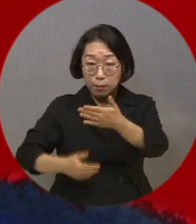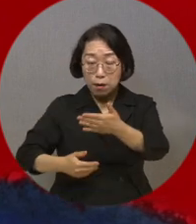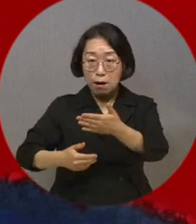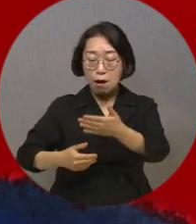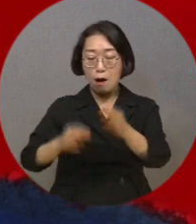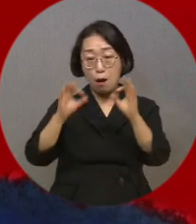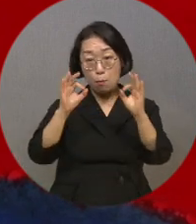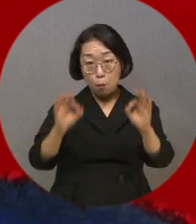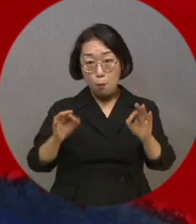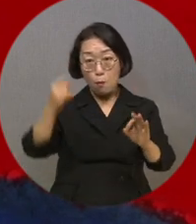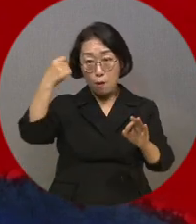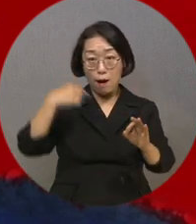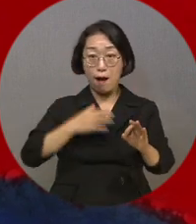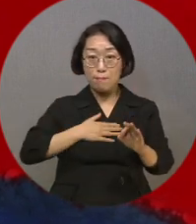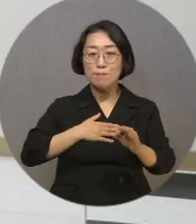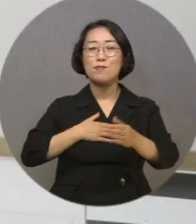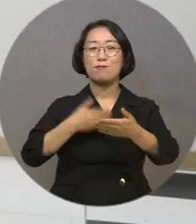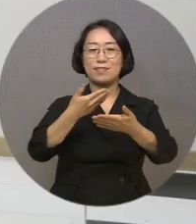언어로 표출됩니다.